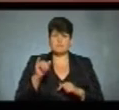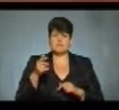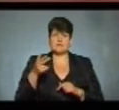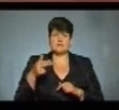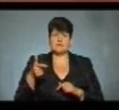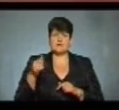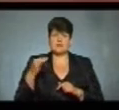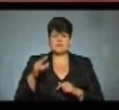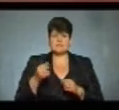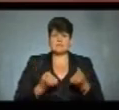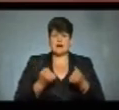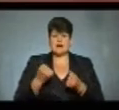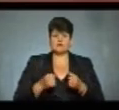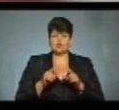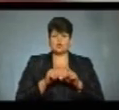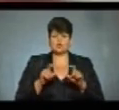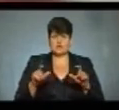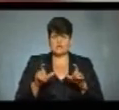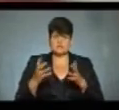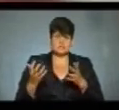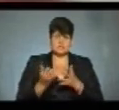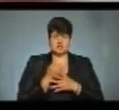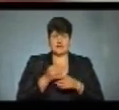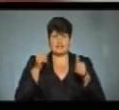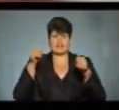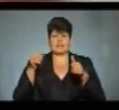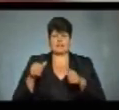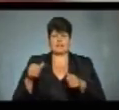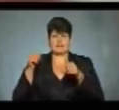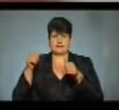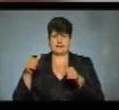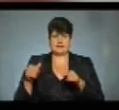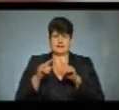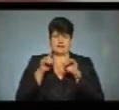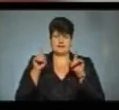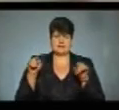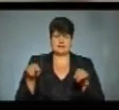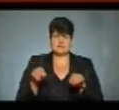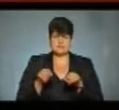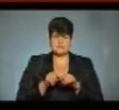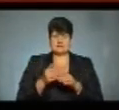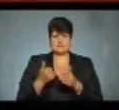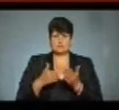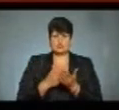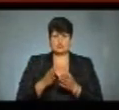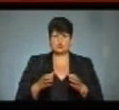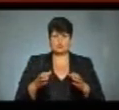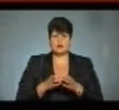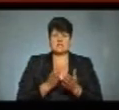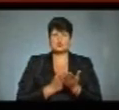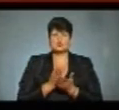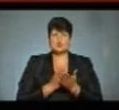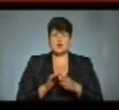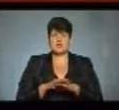На автостоянці та електроопорі вони виявили наклеєні агітаційні листівки кандидата-мажоритарника від політичної партії «Слуга народу»